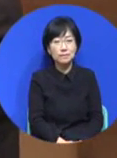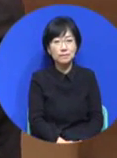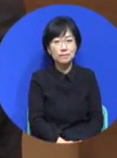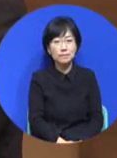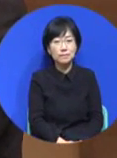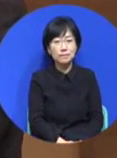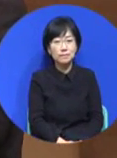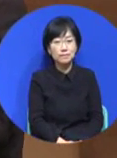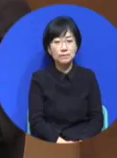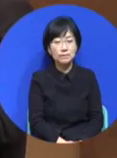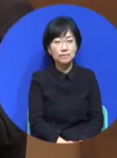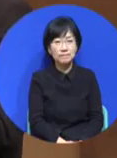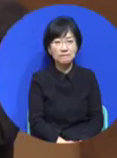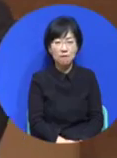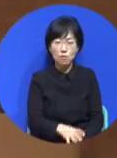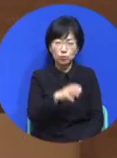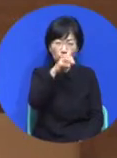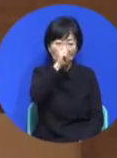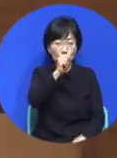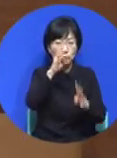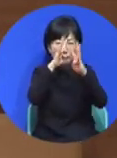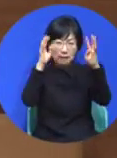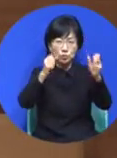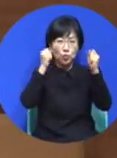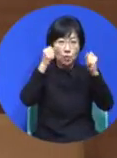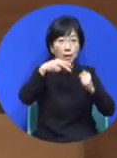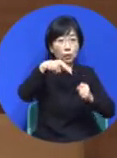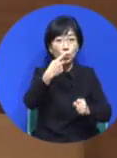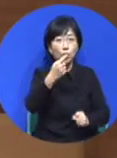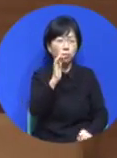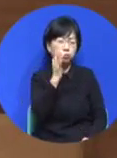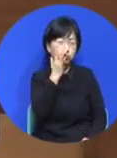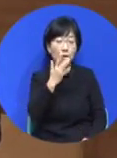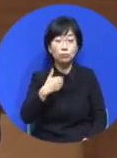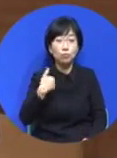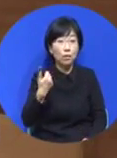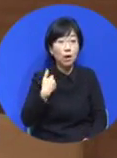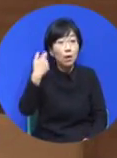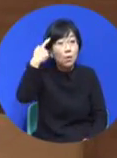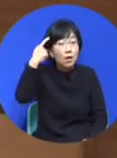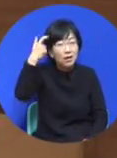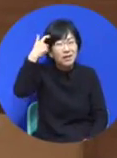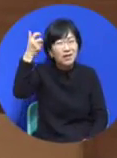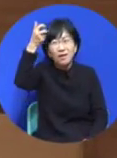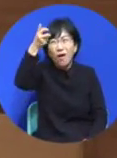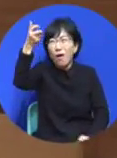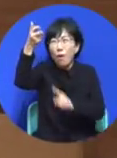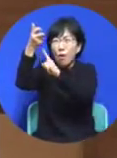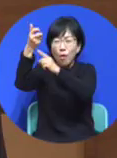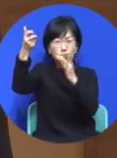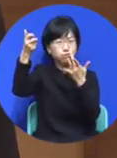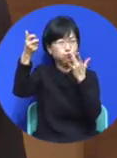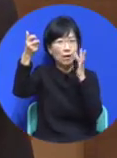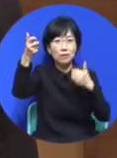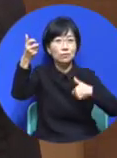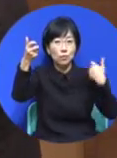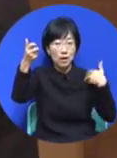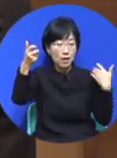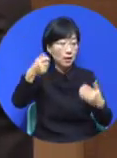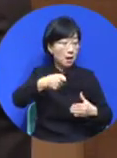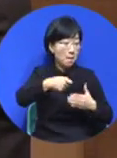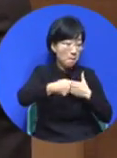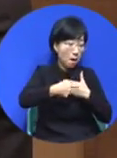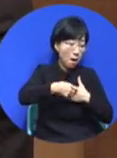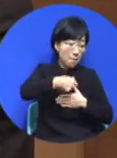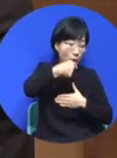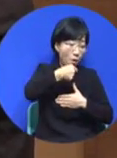that you are blessed when you have faith? 무슨 말인지를 모르게 먹는 것밖에 모르니까. Even if you have 100 degrees from different universities, you won't